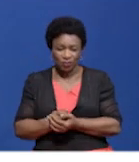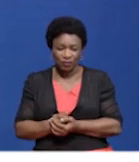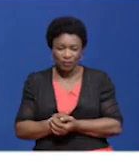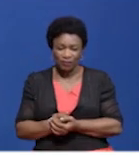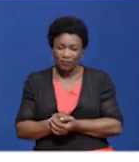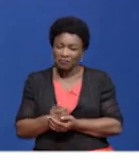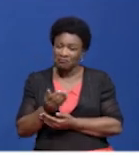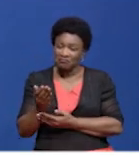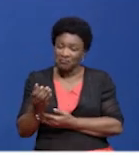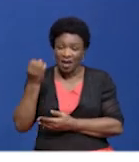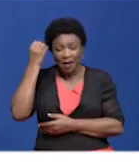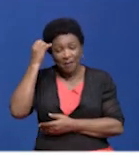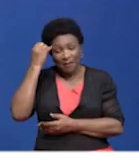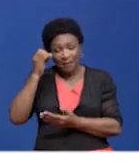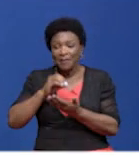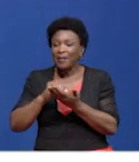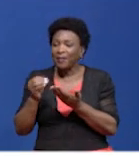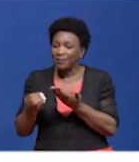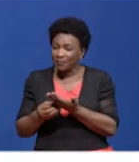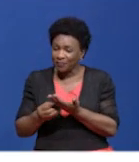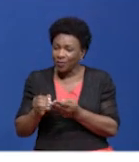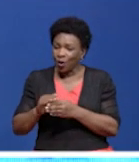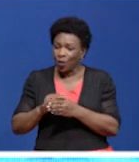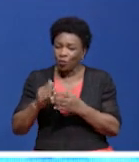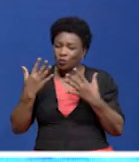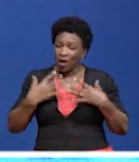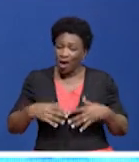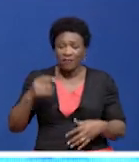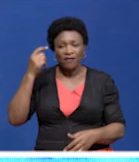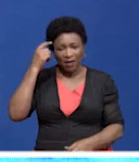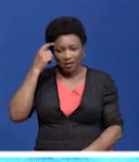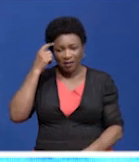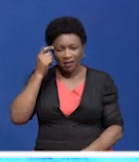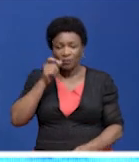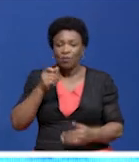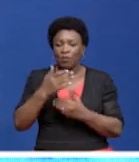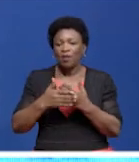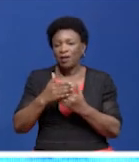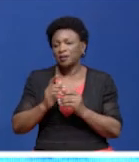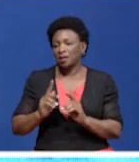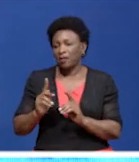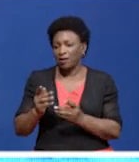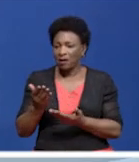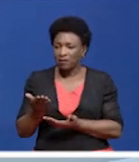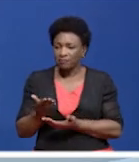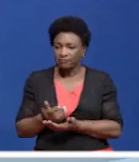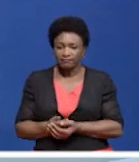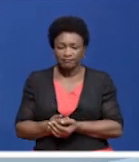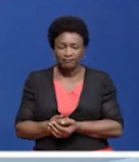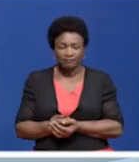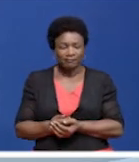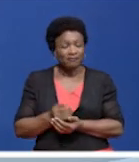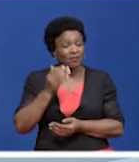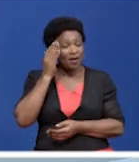naaku maiani juu mwen wa afya ak mwan wa kawa naomba